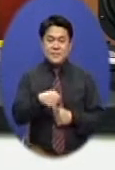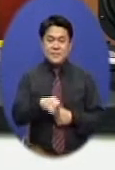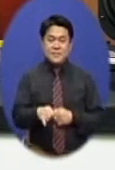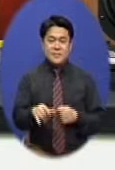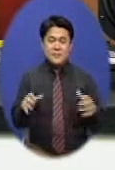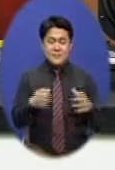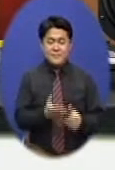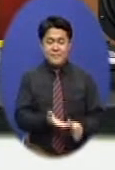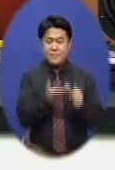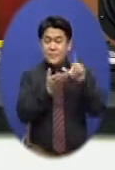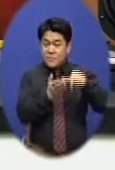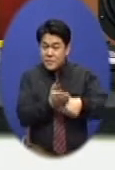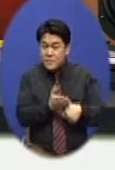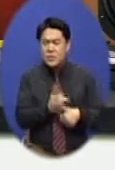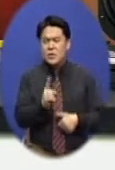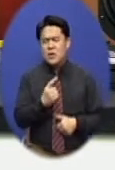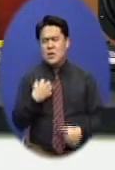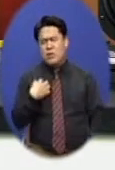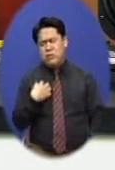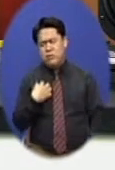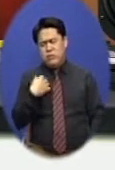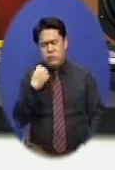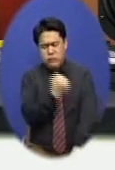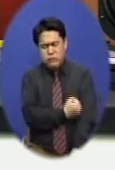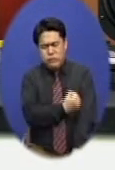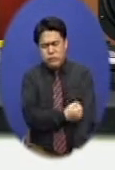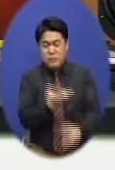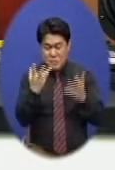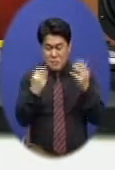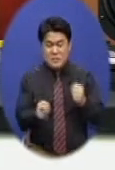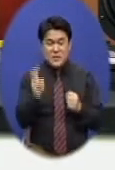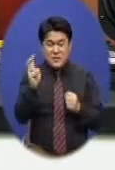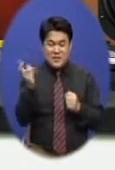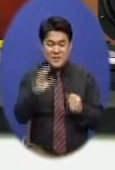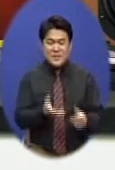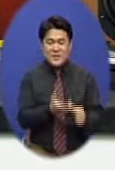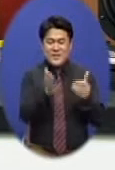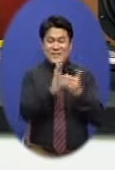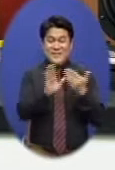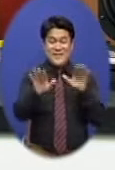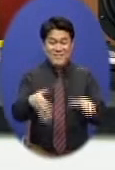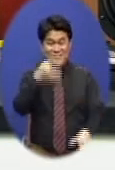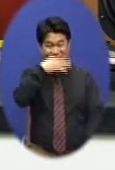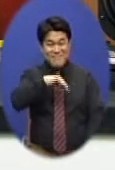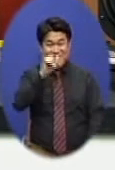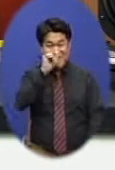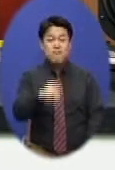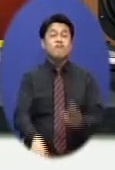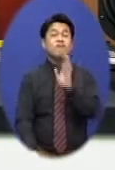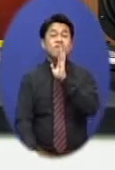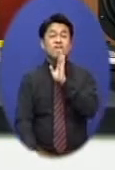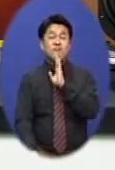자제분을 키우실 때는 굉장히 힘들고 막 이러셨는데 이제 다 이렇게 키우고 나니까 보람되시죠? 네,